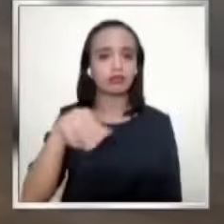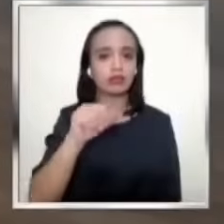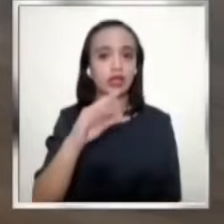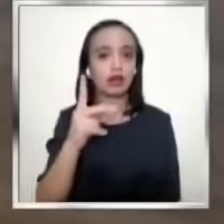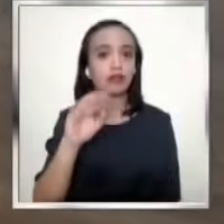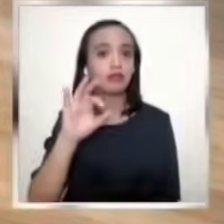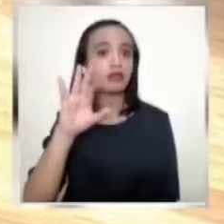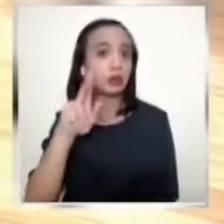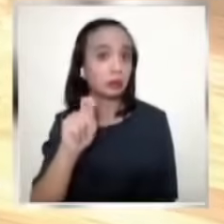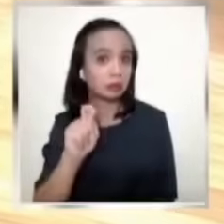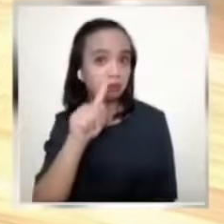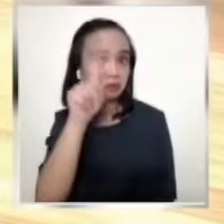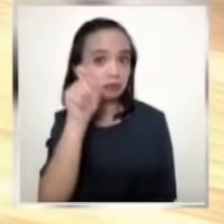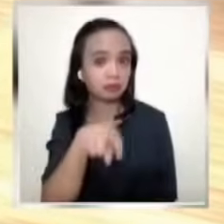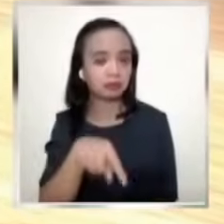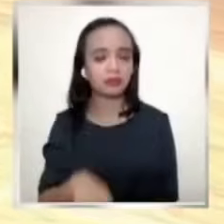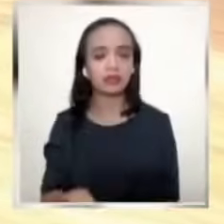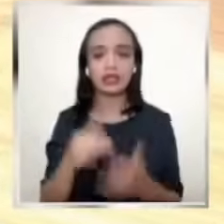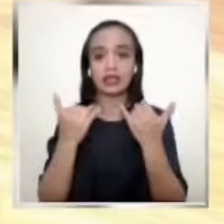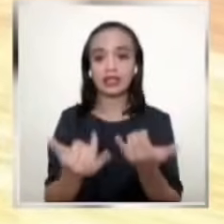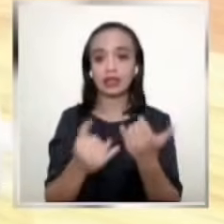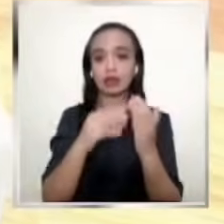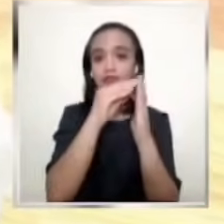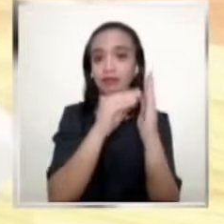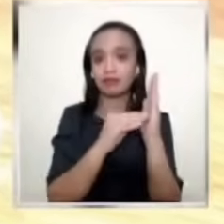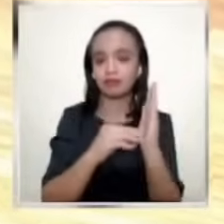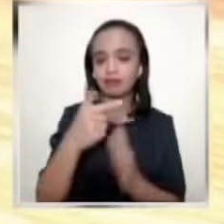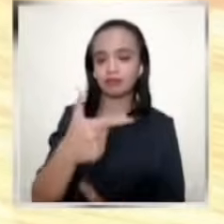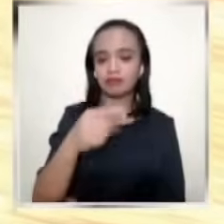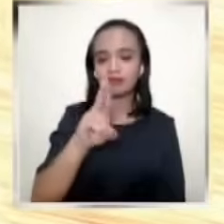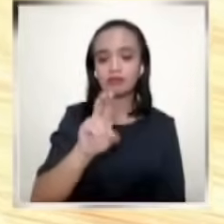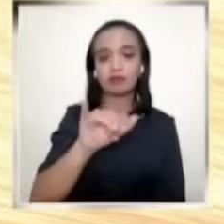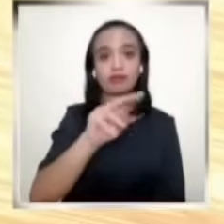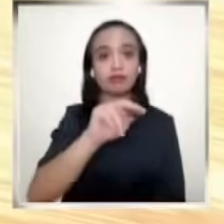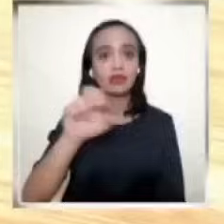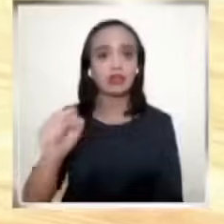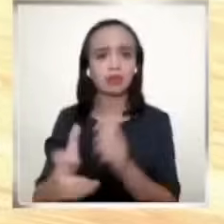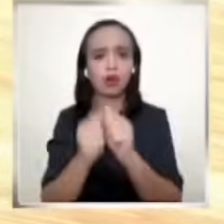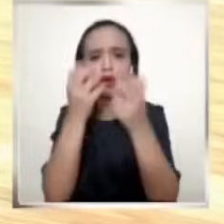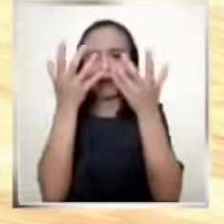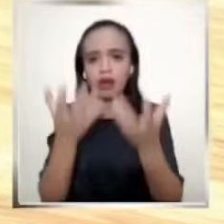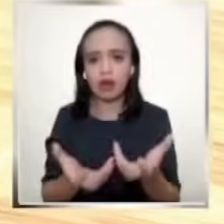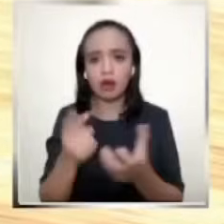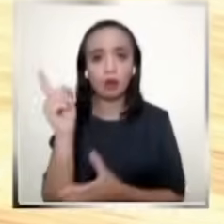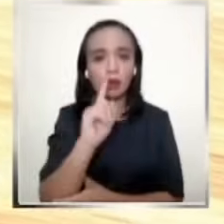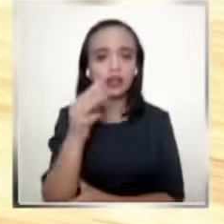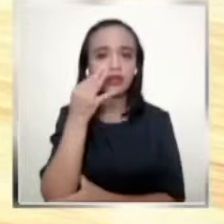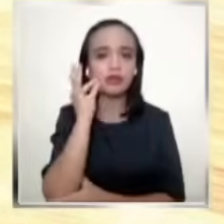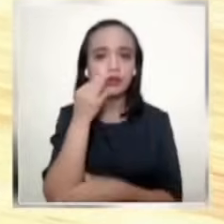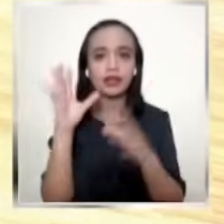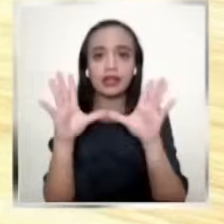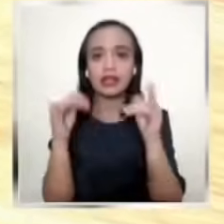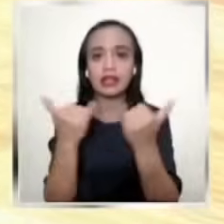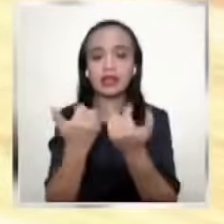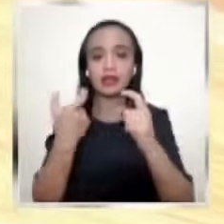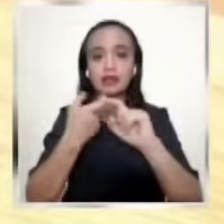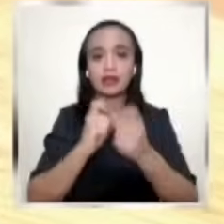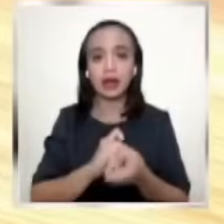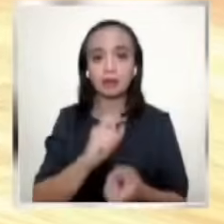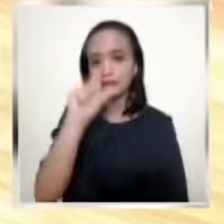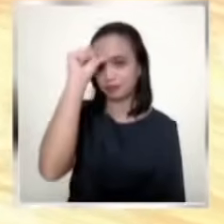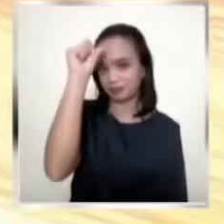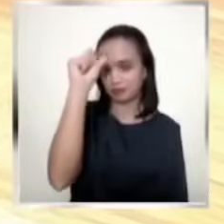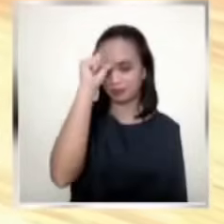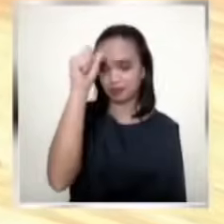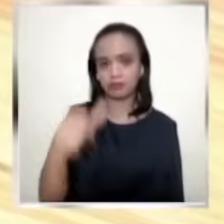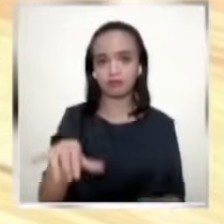Ang may hawak ngayon ng Guinness World Record para sa pinakamabigat na langka ay isang fruit company mula Maharashtra, India. May haba itong